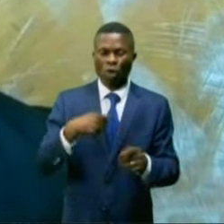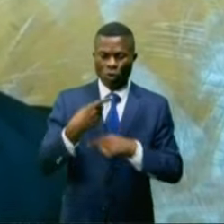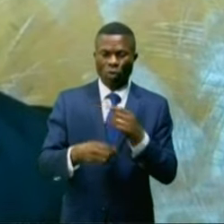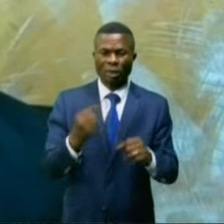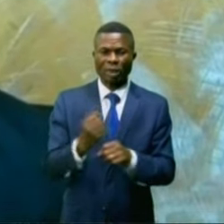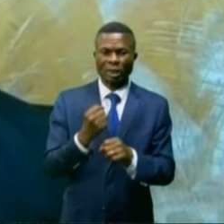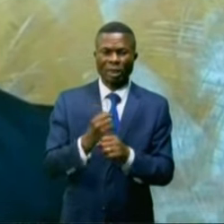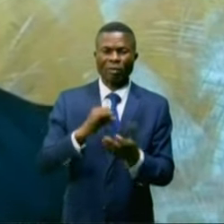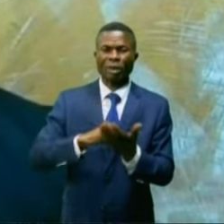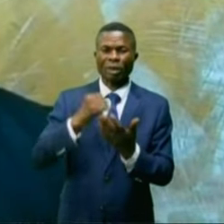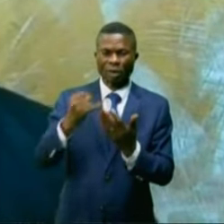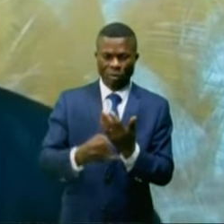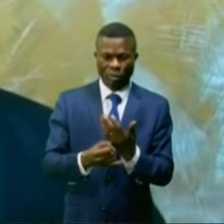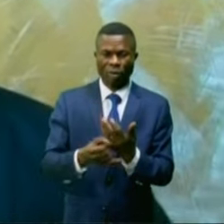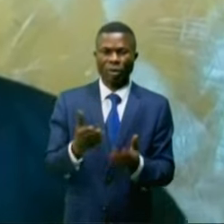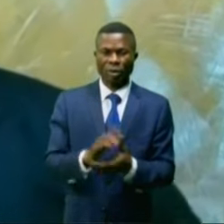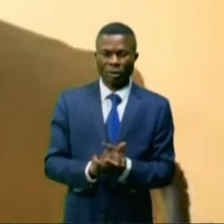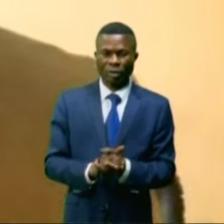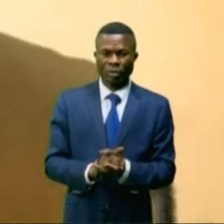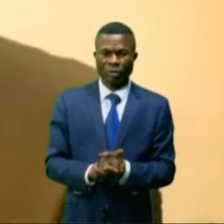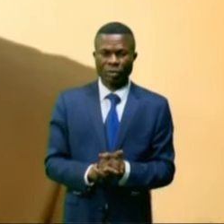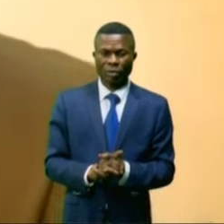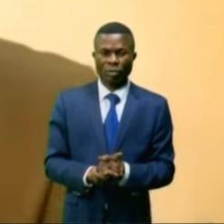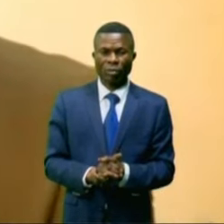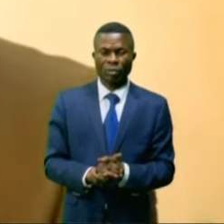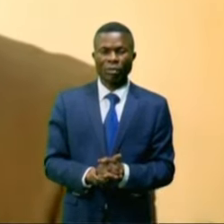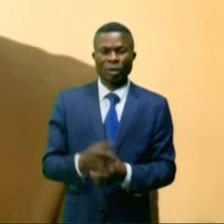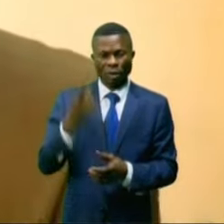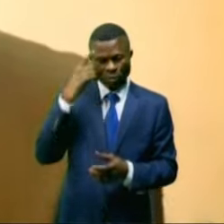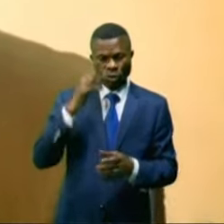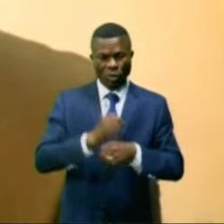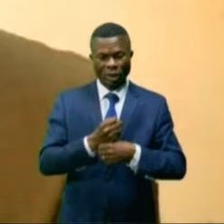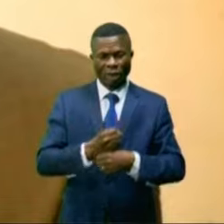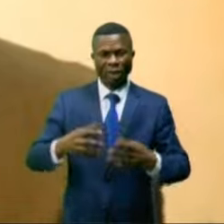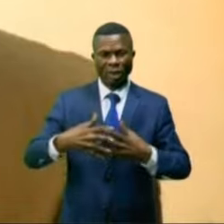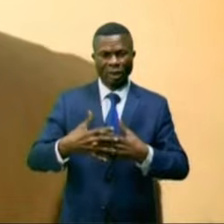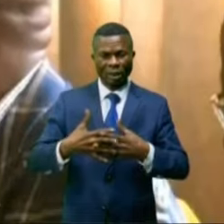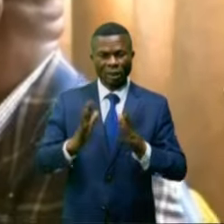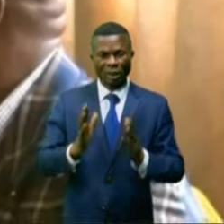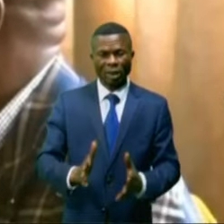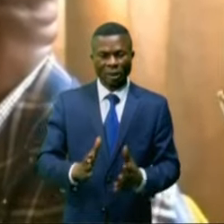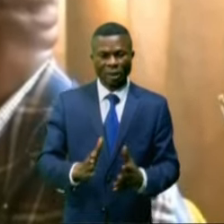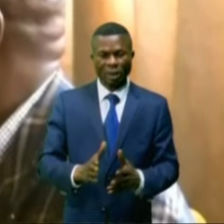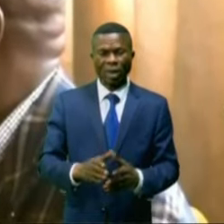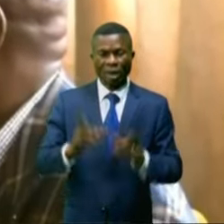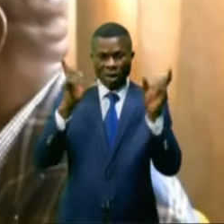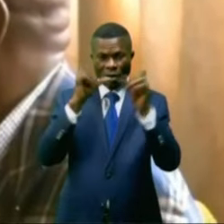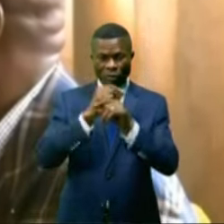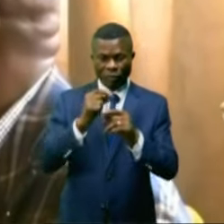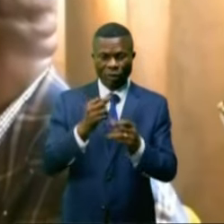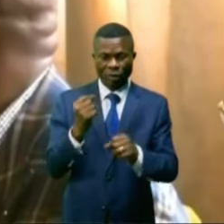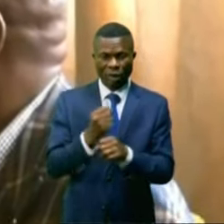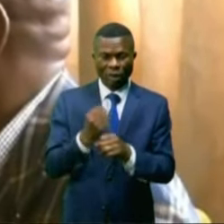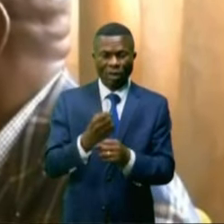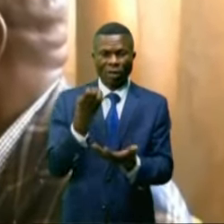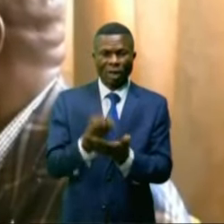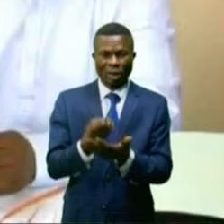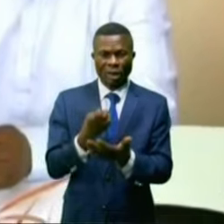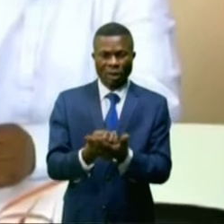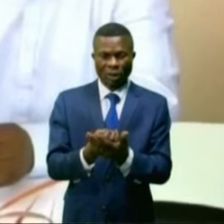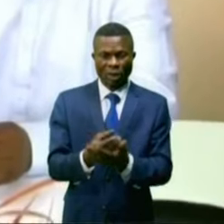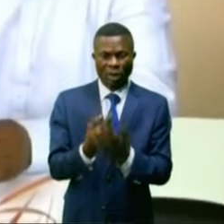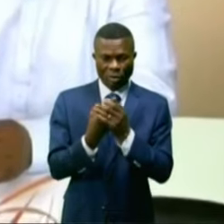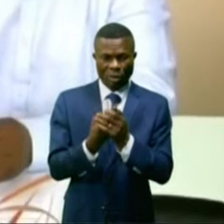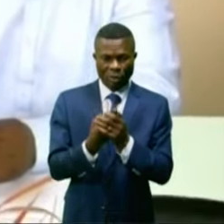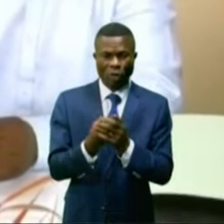projet complètement. En vue de sceller ce partenariat, une minoterie moderne, œuvre d'un opérateur économique, sera bientôt